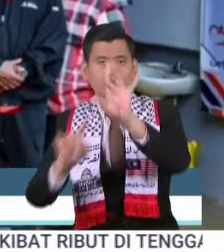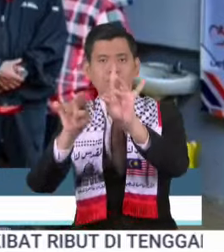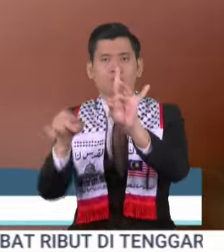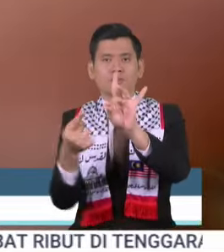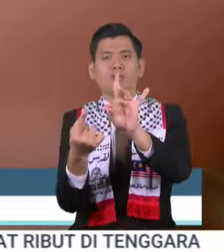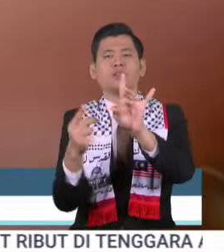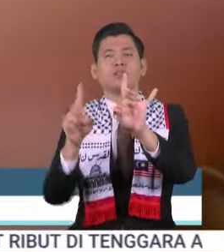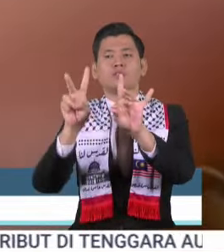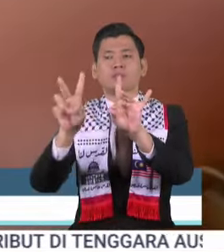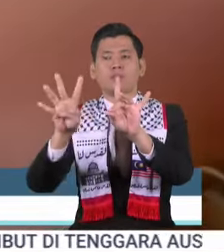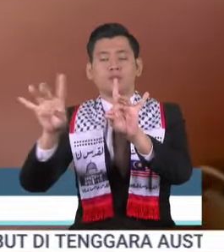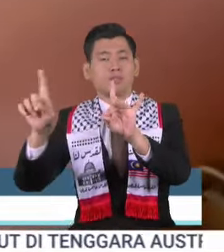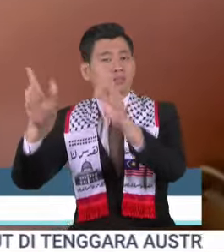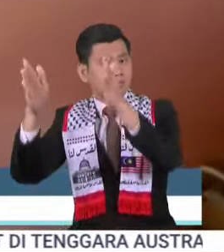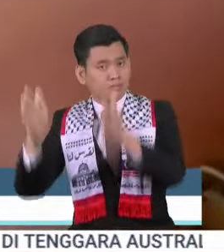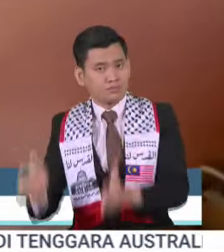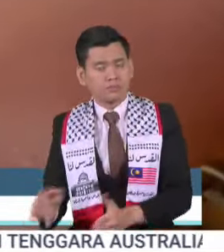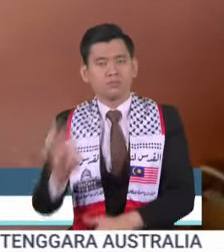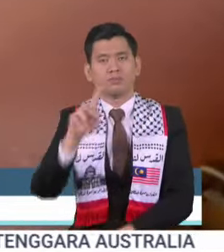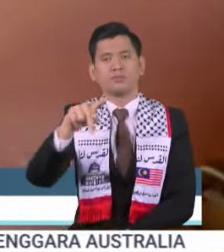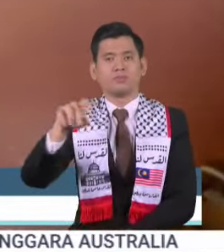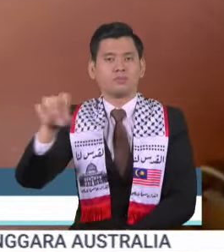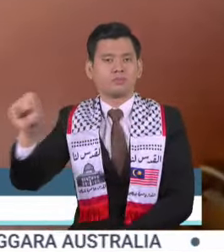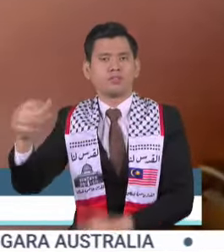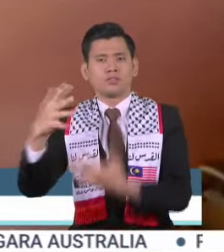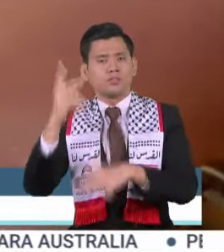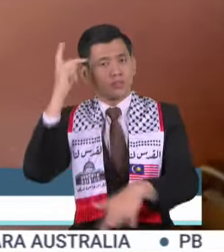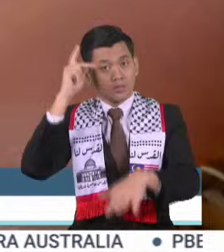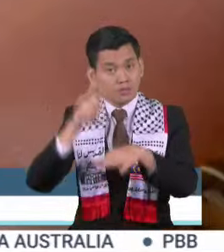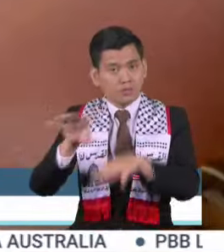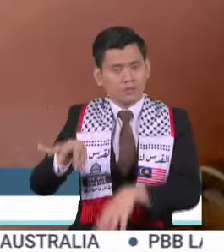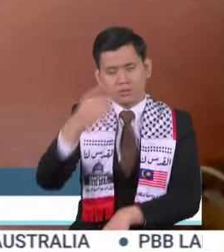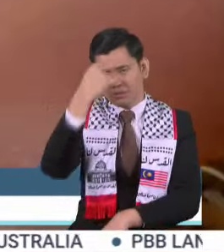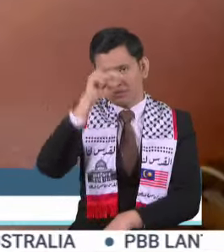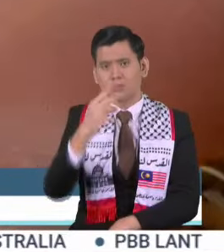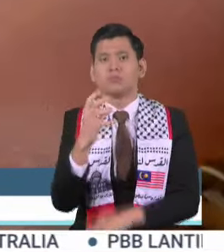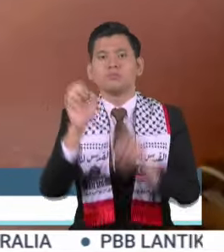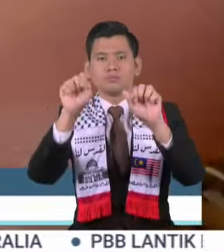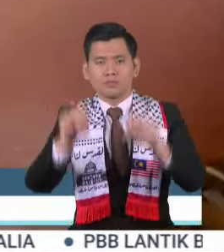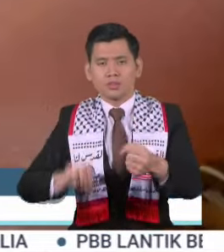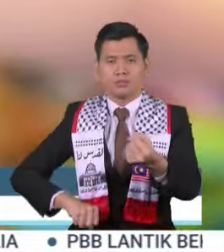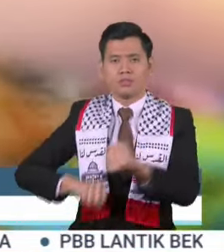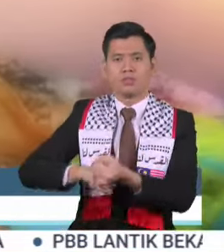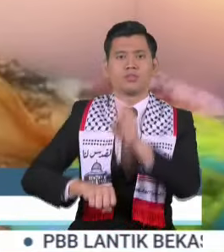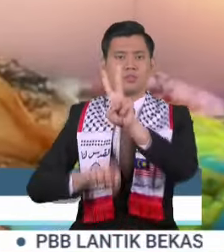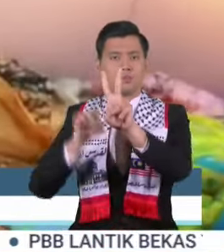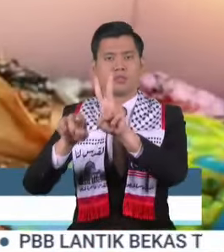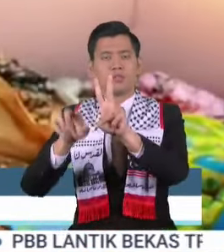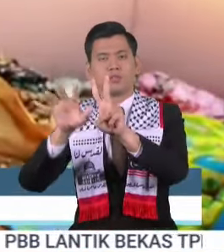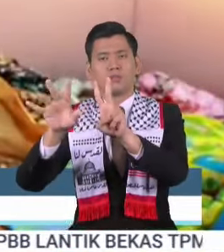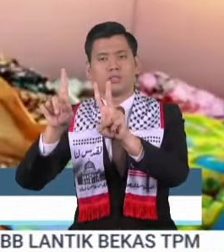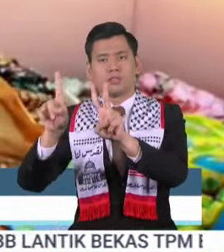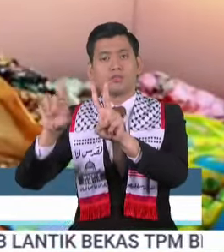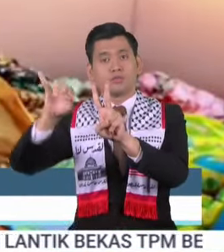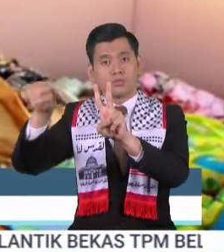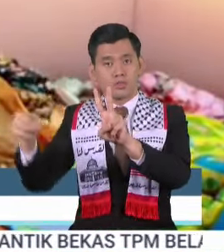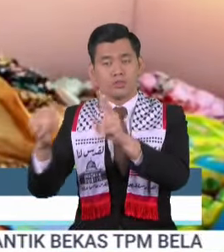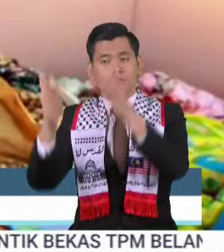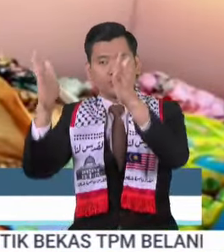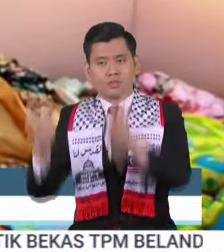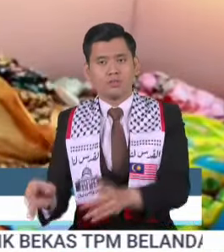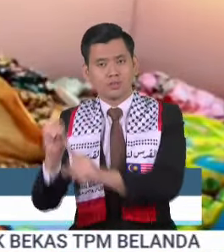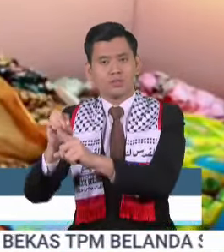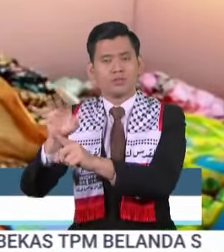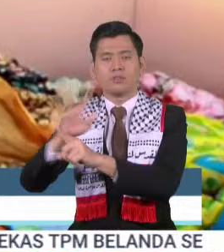8,481 PPS sudah dikenal pasti di seluruh negara yang mampu menampung dua per15 juta penduduk terjejas